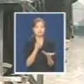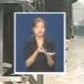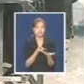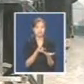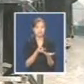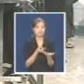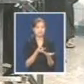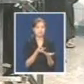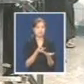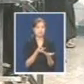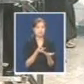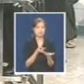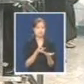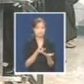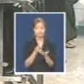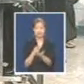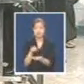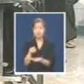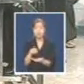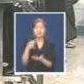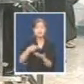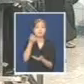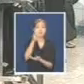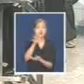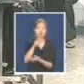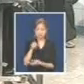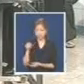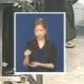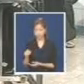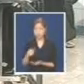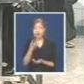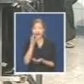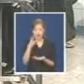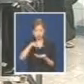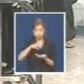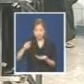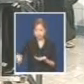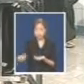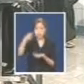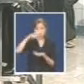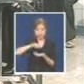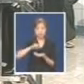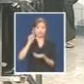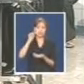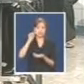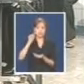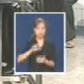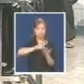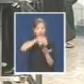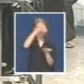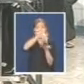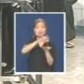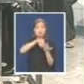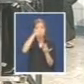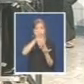นั้นก็มีราคาที่นี่ก็นี่ก็แค่นี้ก็ 15นะฮะแล้วก็ลาดเขาใหญ่อย่างหนึ่งอย่างก็ยี่สิบบาทครับแล้วก็ขนมจีนหรือว่าครับ